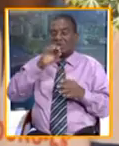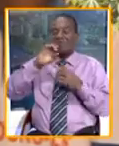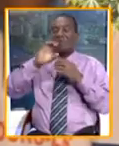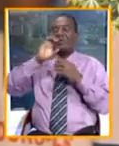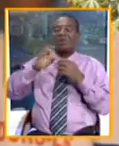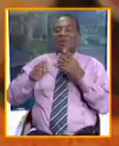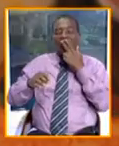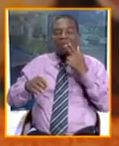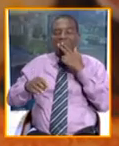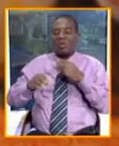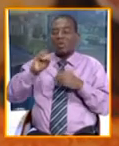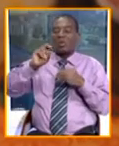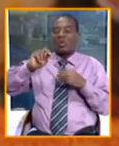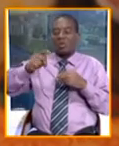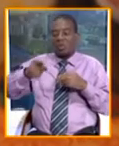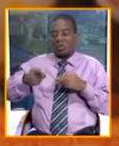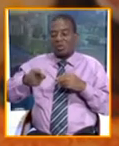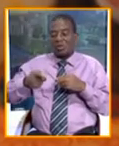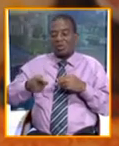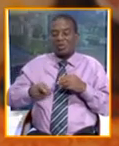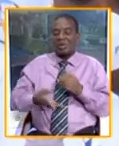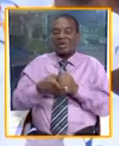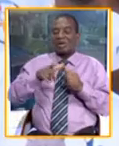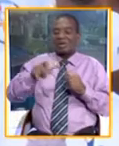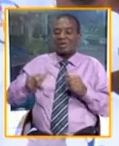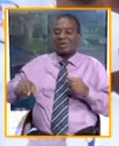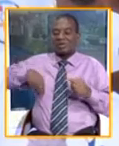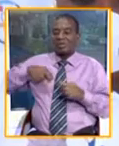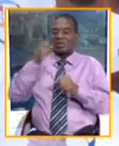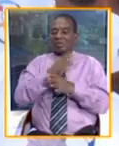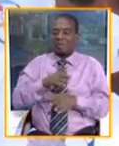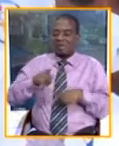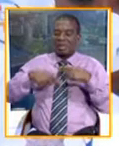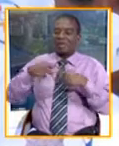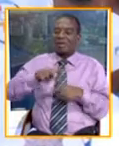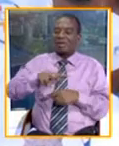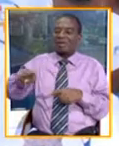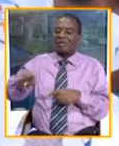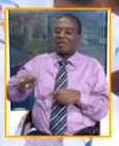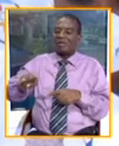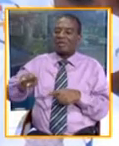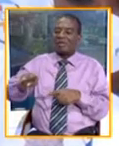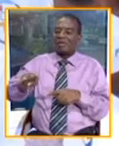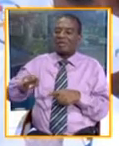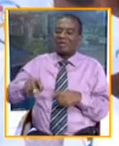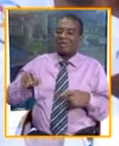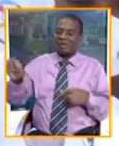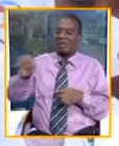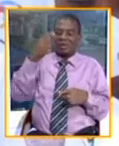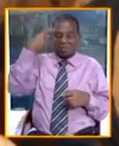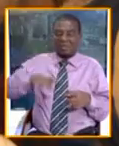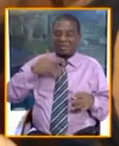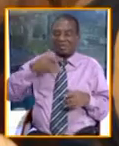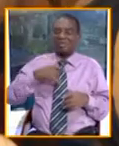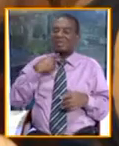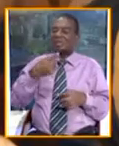l'ONG Aidons-les adopte des stratégies. Nous sommes prêts à aller vers eux pour les sensibiliser, pour leur dire non à l'alcool, non à la